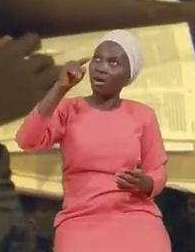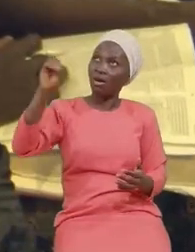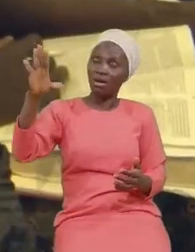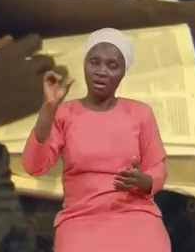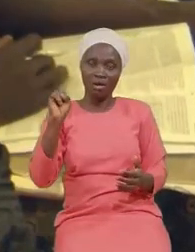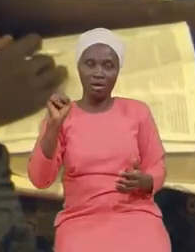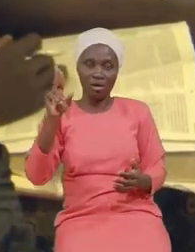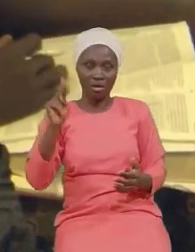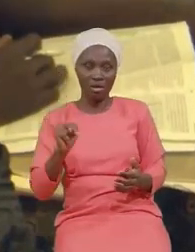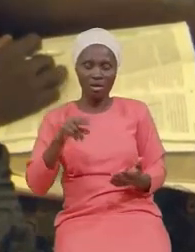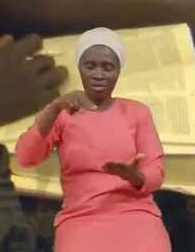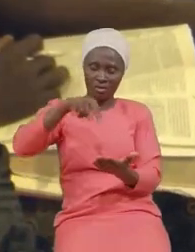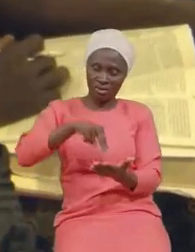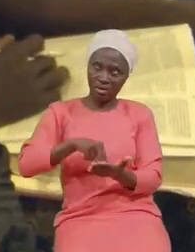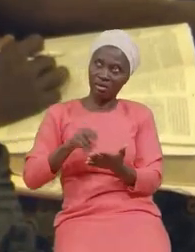soleil